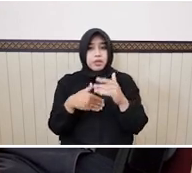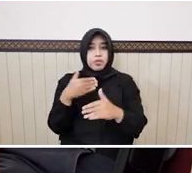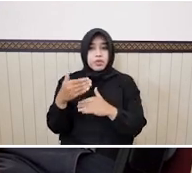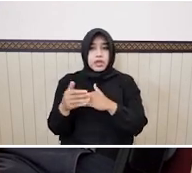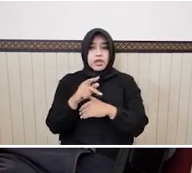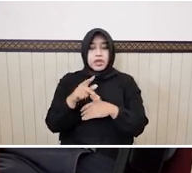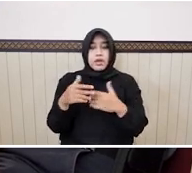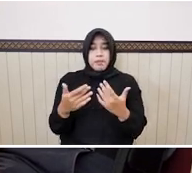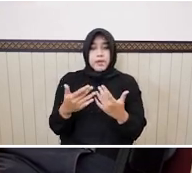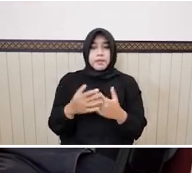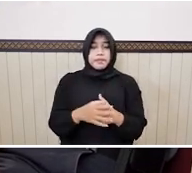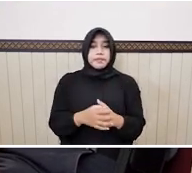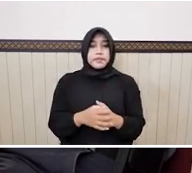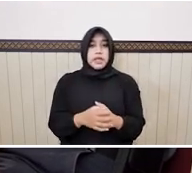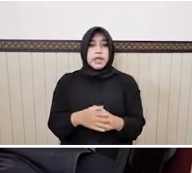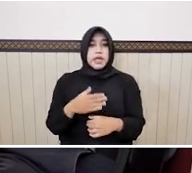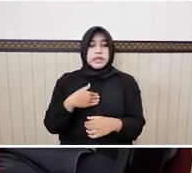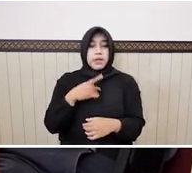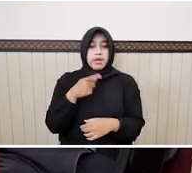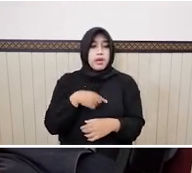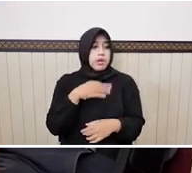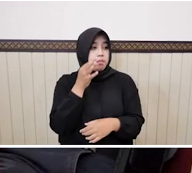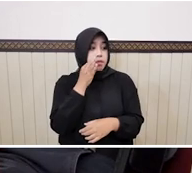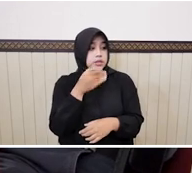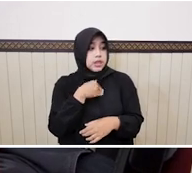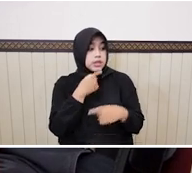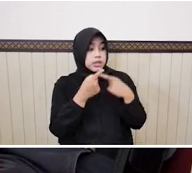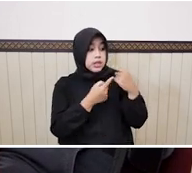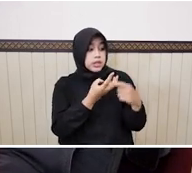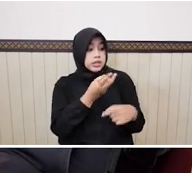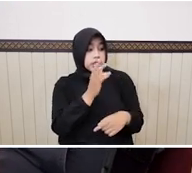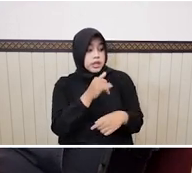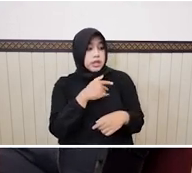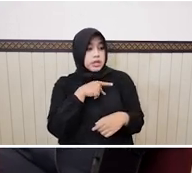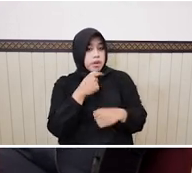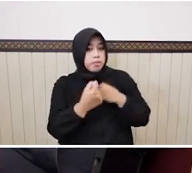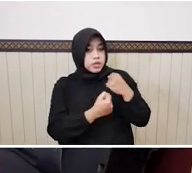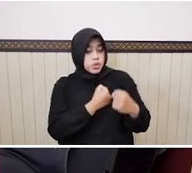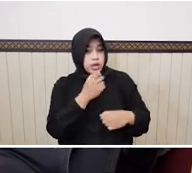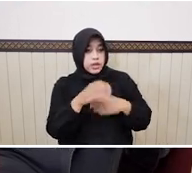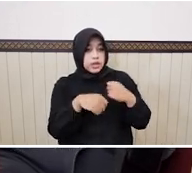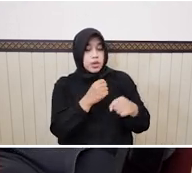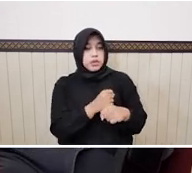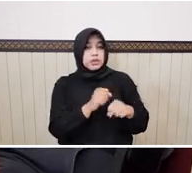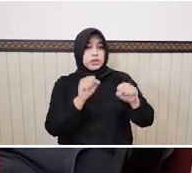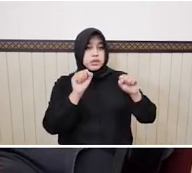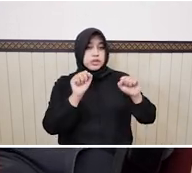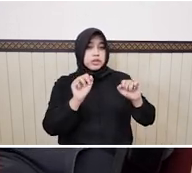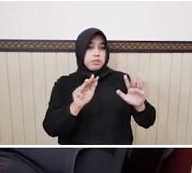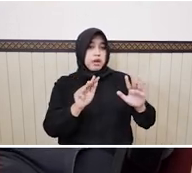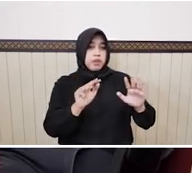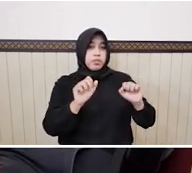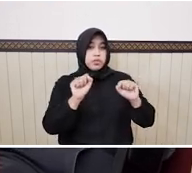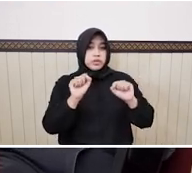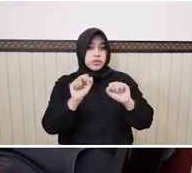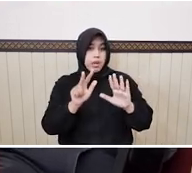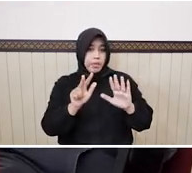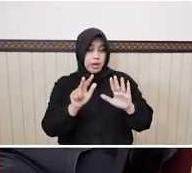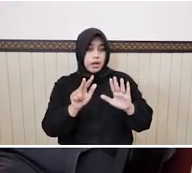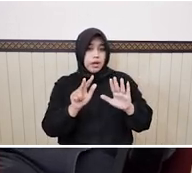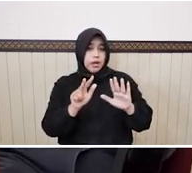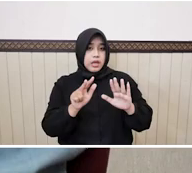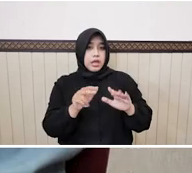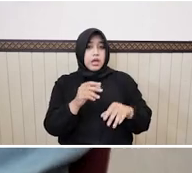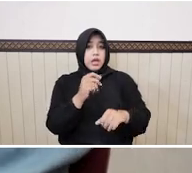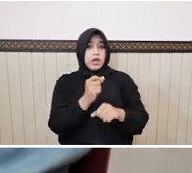kita Saya pernah mohon maaf kalau saya cerita sedikit ketika kita memperjuangkan ini di tahun 98 Gading blok